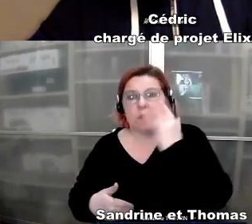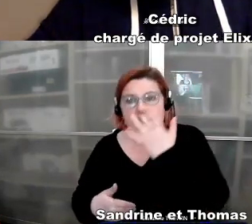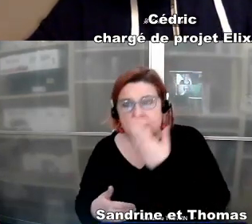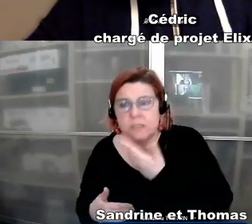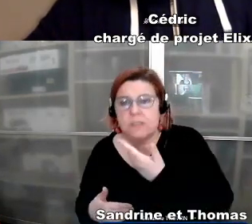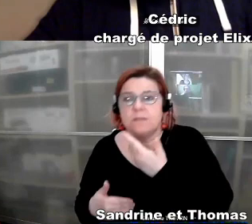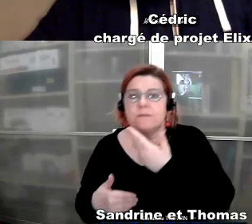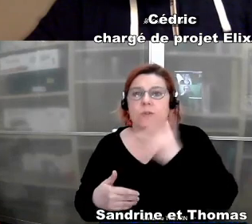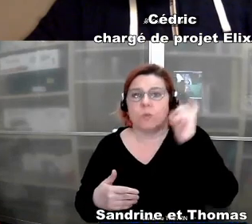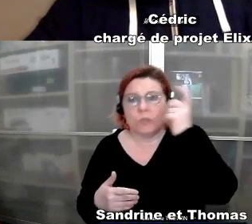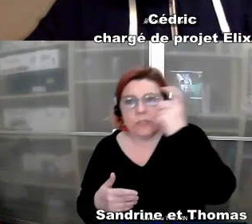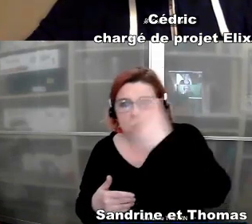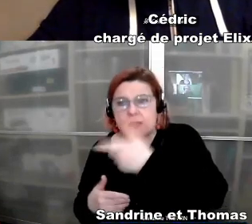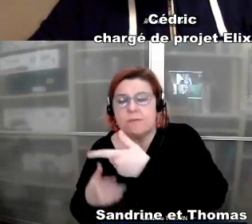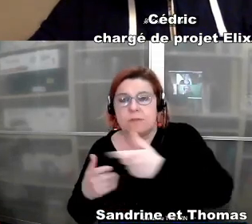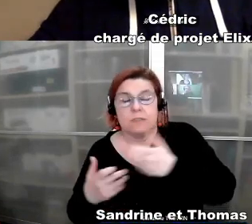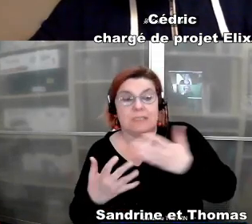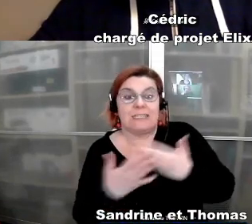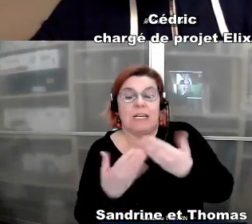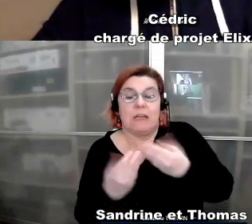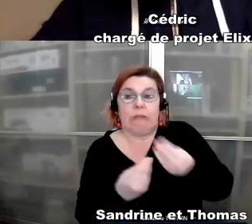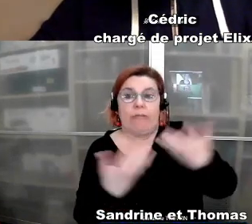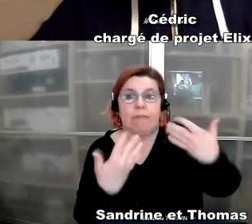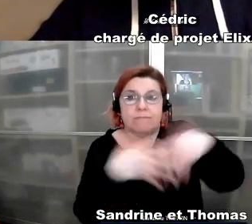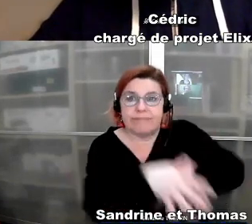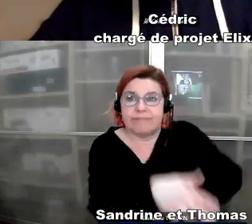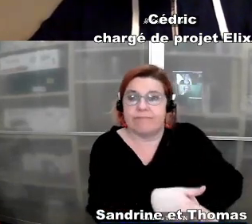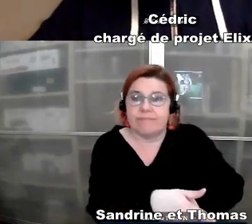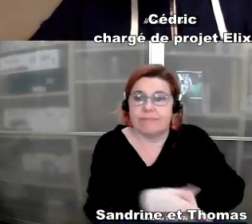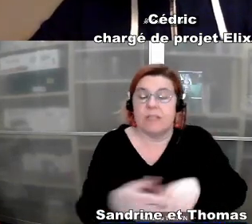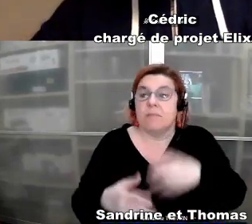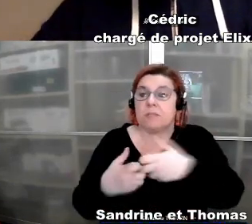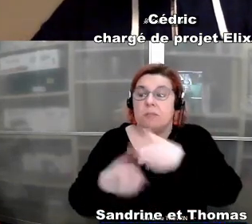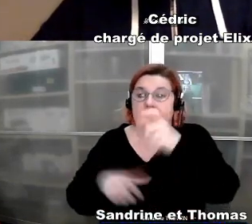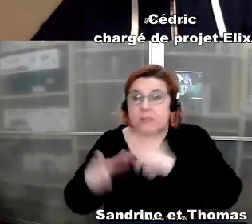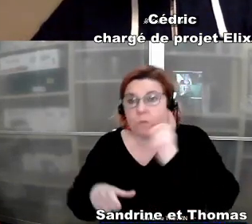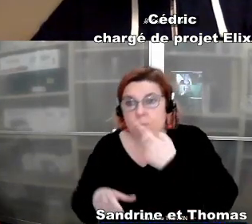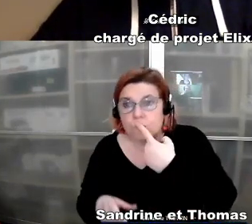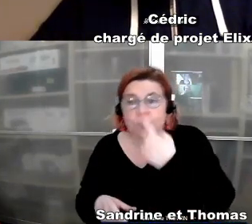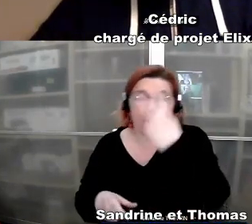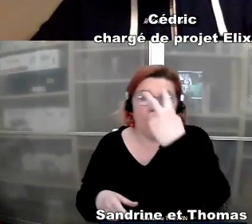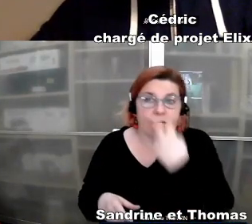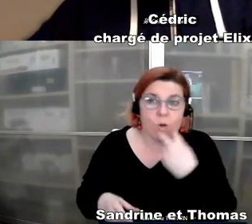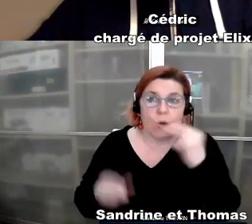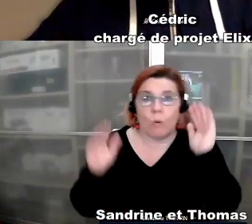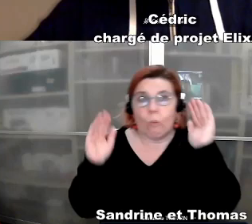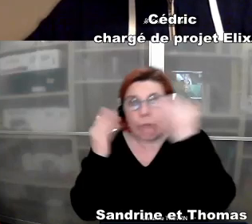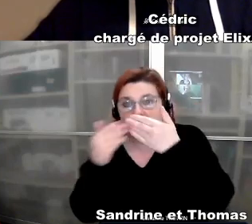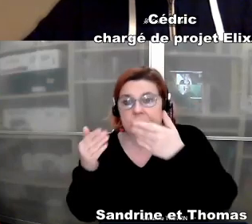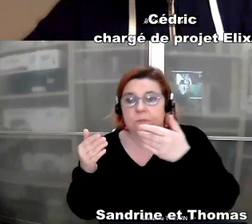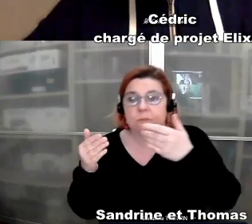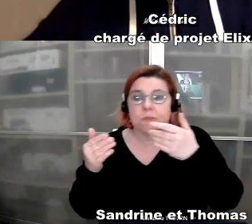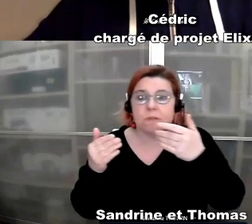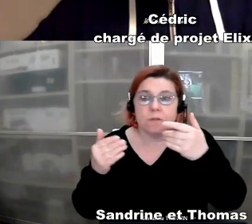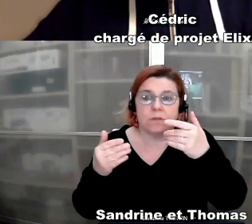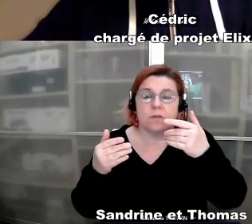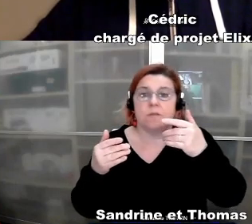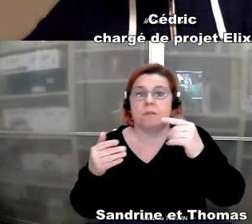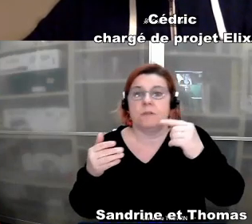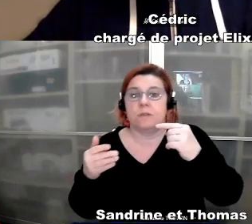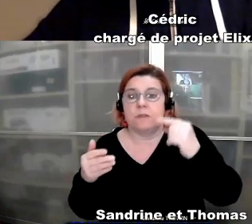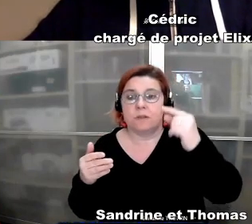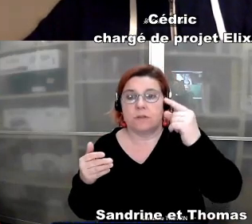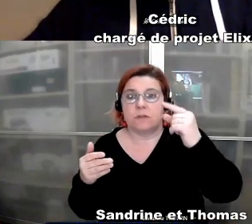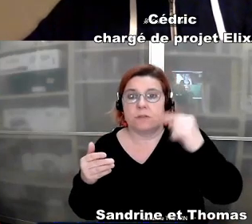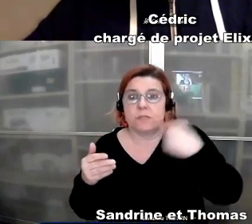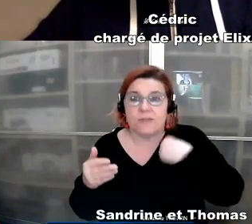Donc les personnes sourdes, les personnes aveugles, les personnes avec autisme, les personnes déficientes intellectuelles.